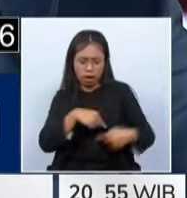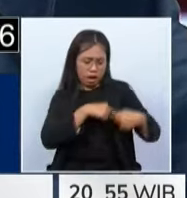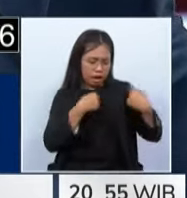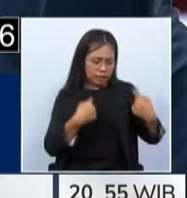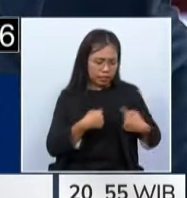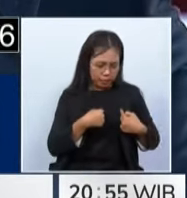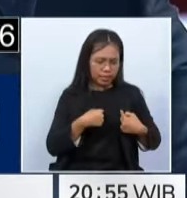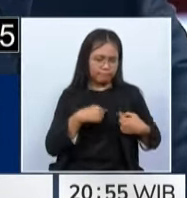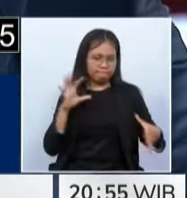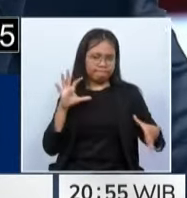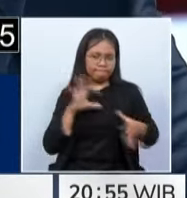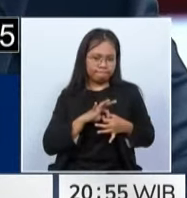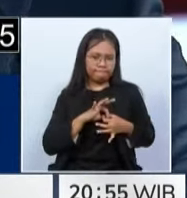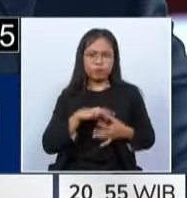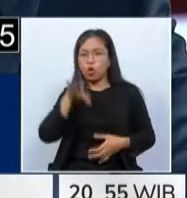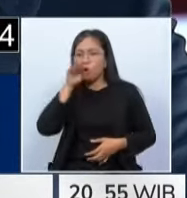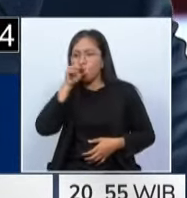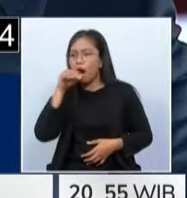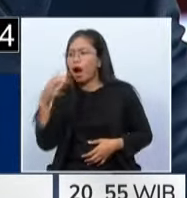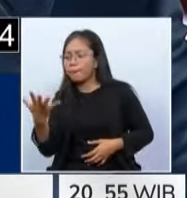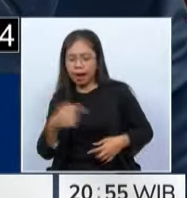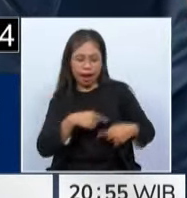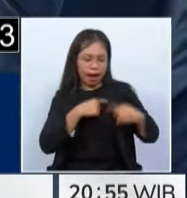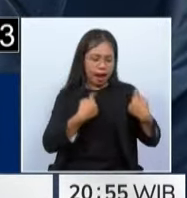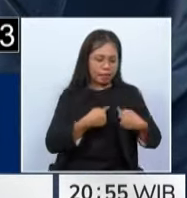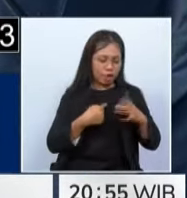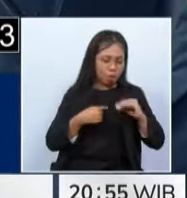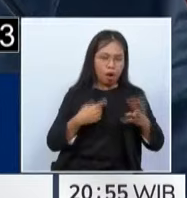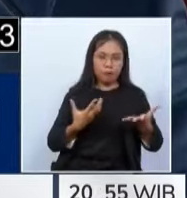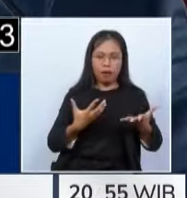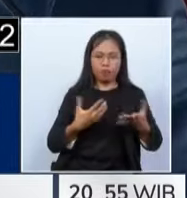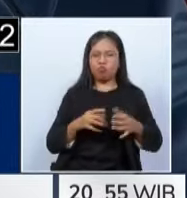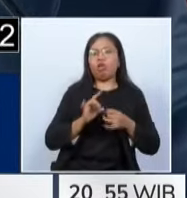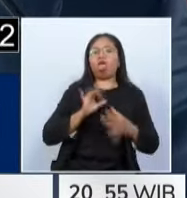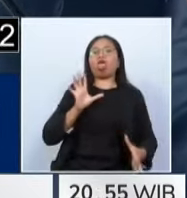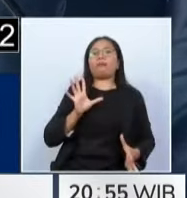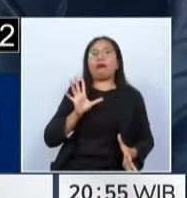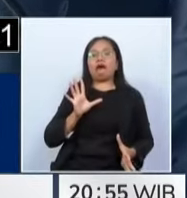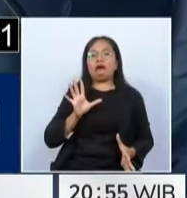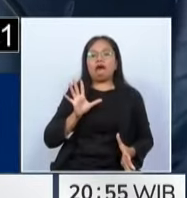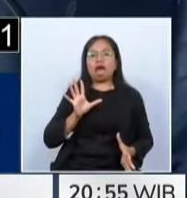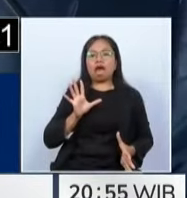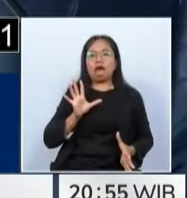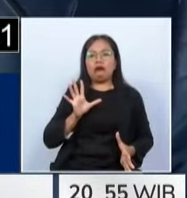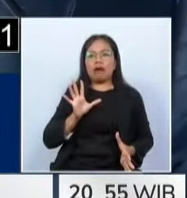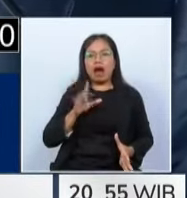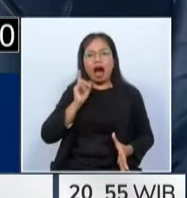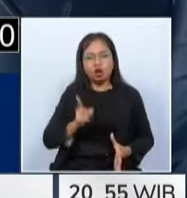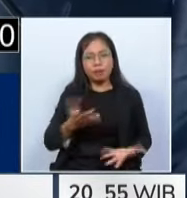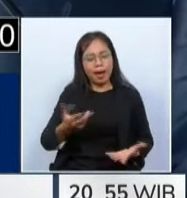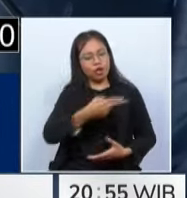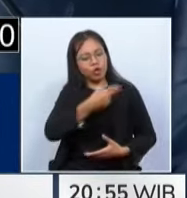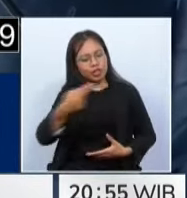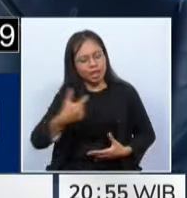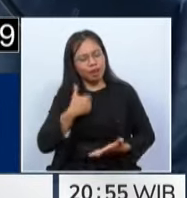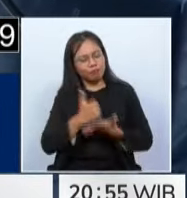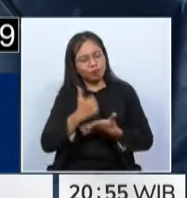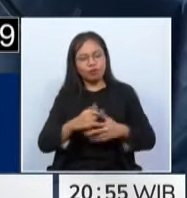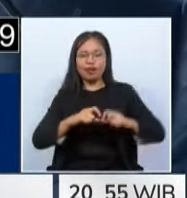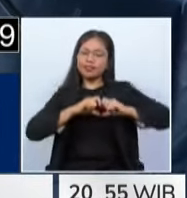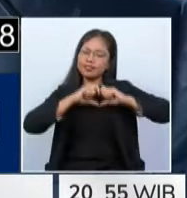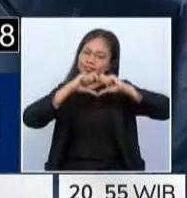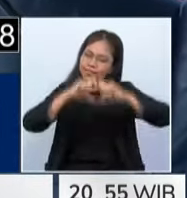jangan lain di mulut lain di hati Mohon dan harus cinta tanah air